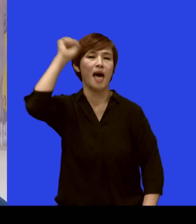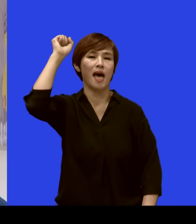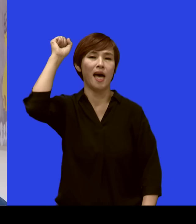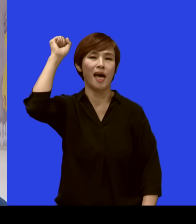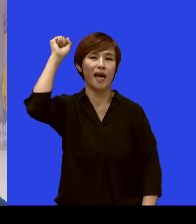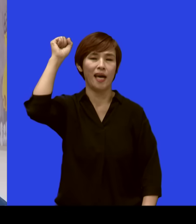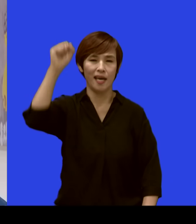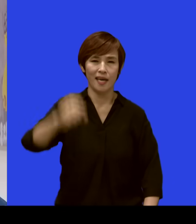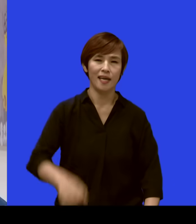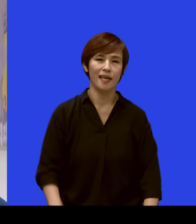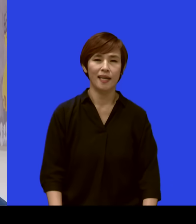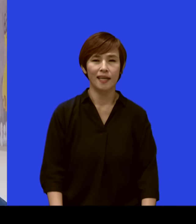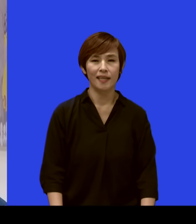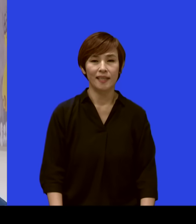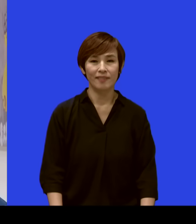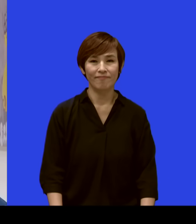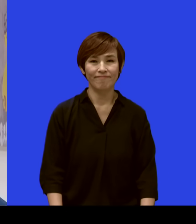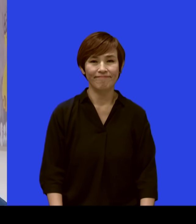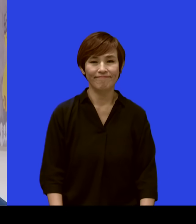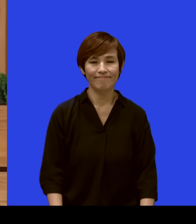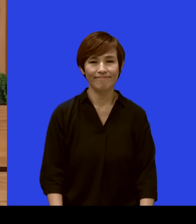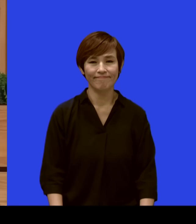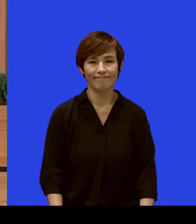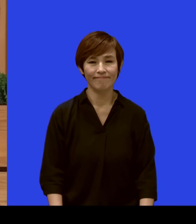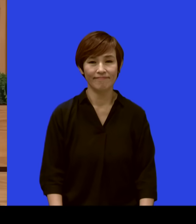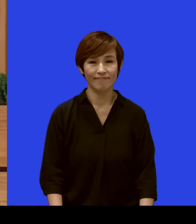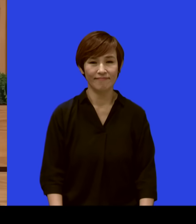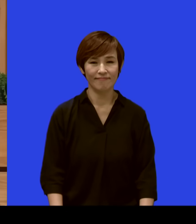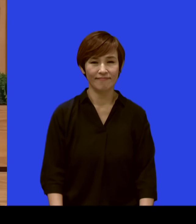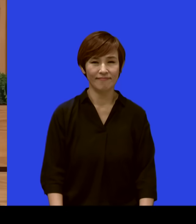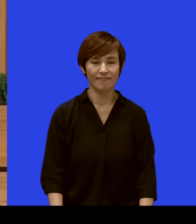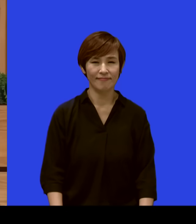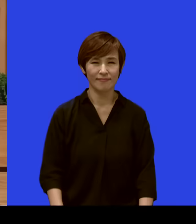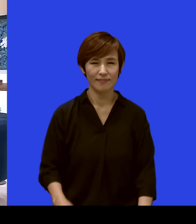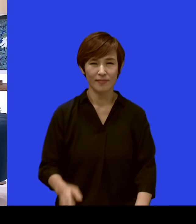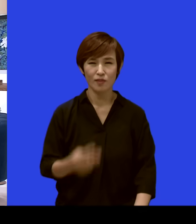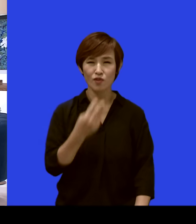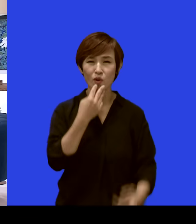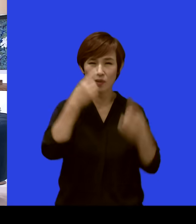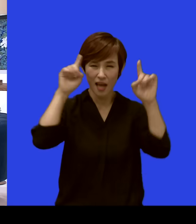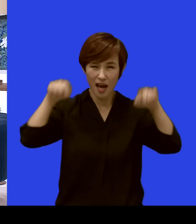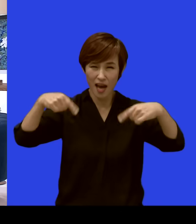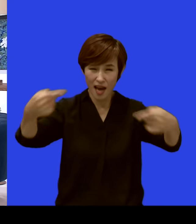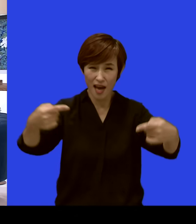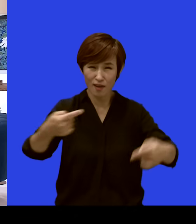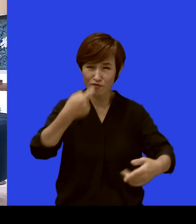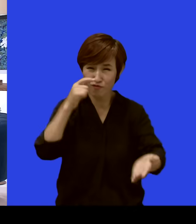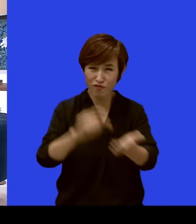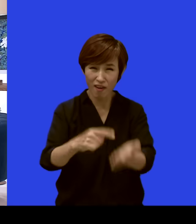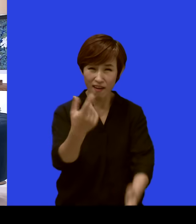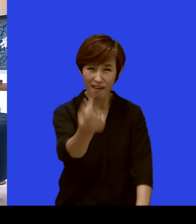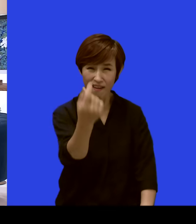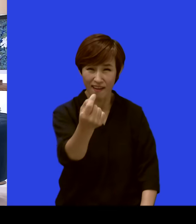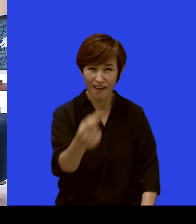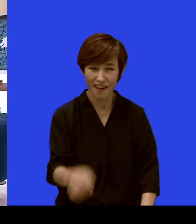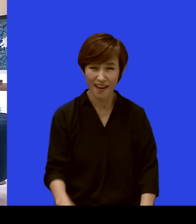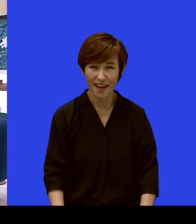좋게 붙어서 들어가서 공부를 했죠. 세상에서 제일 쉬운 게 서울대 가기였네요. 아니